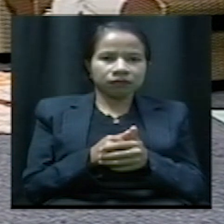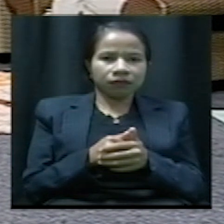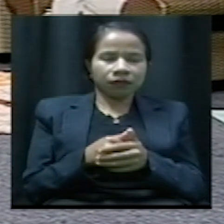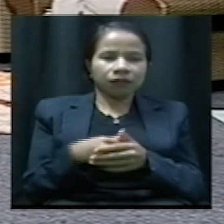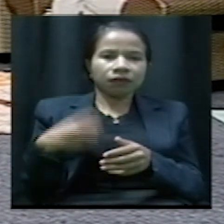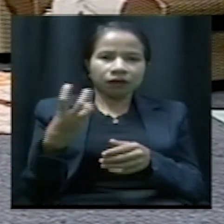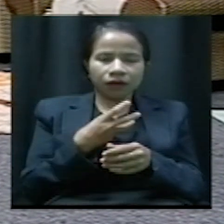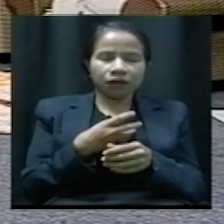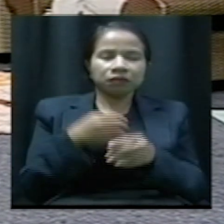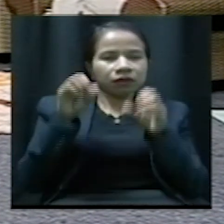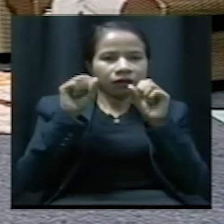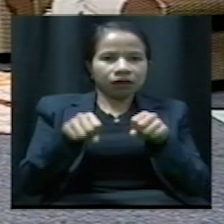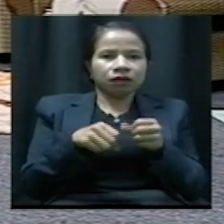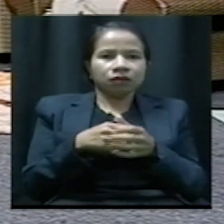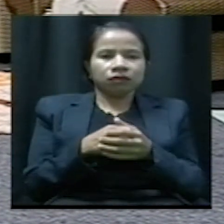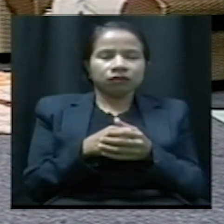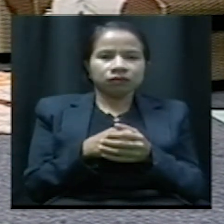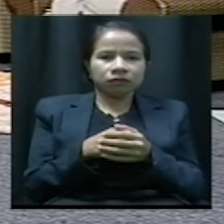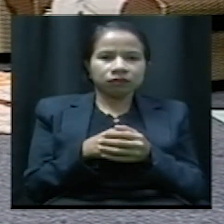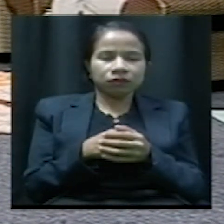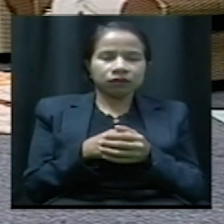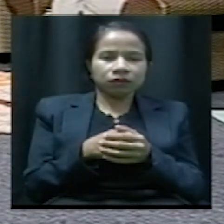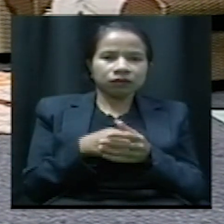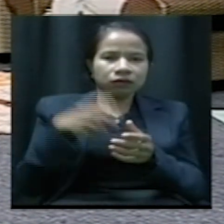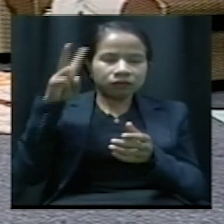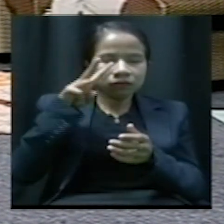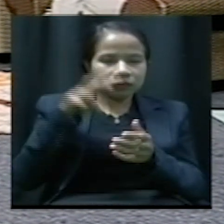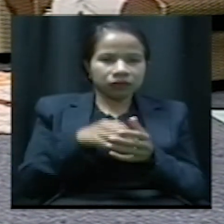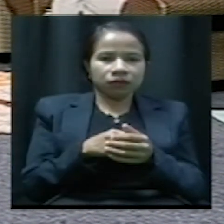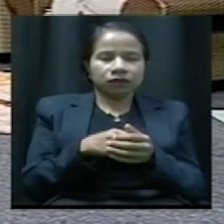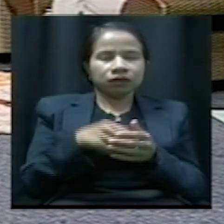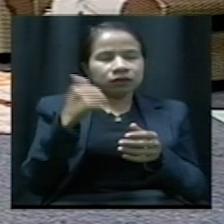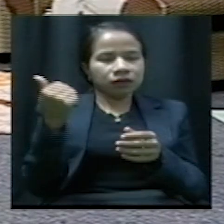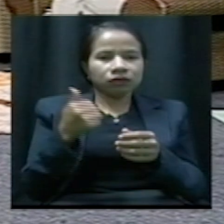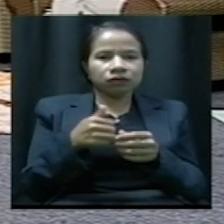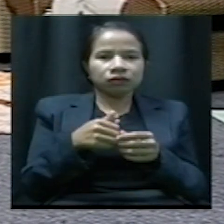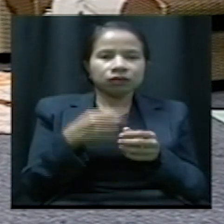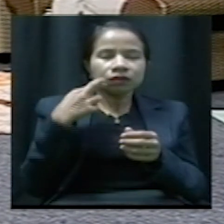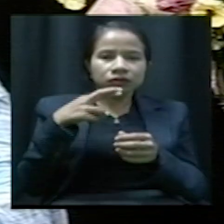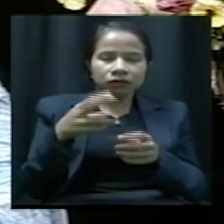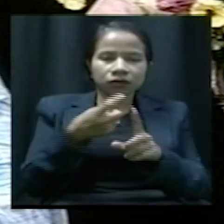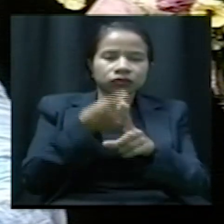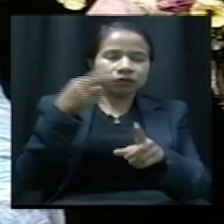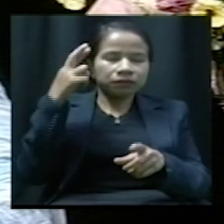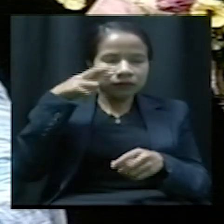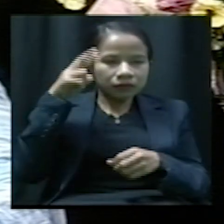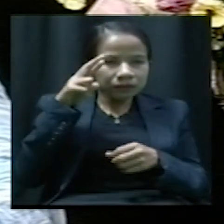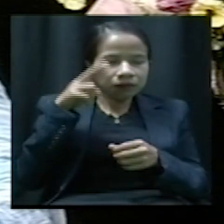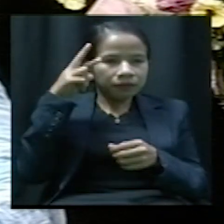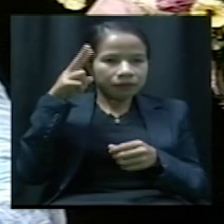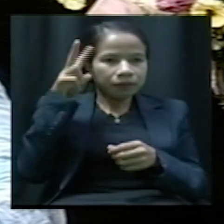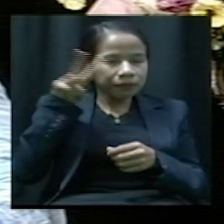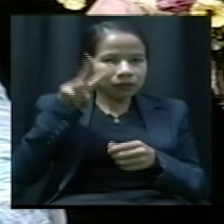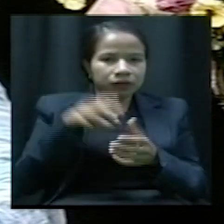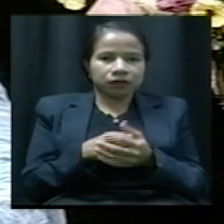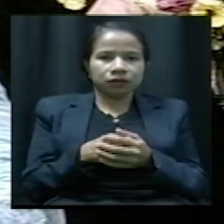memang kami konsep halo iya nanti ini rejutaru. Kami rejutaru si peskija ne. Depois pulang ida kami iya